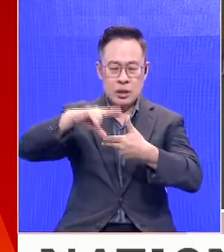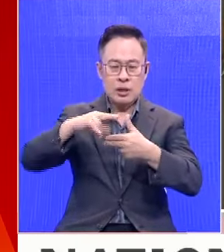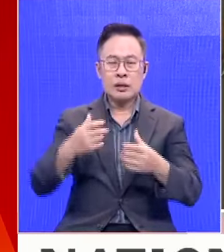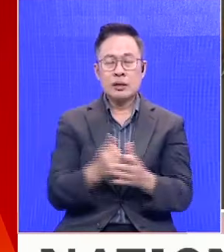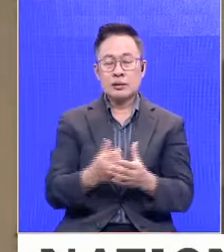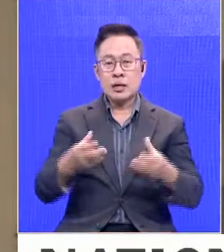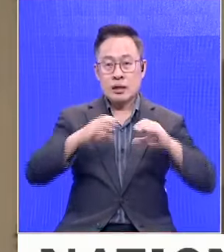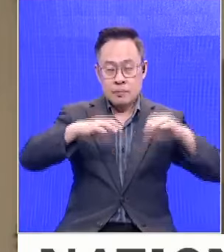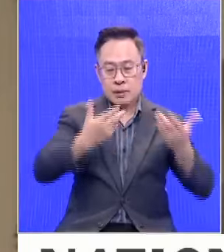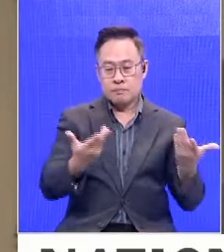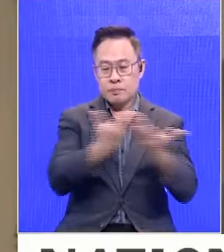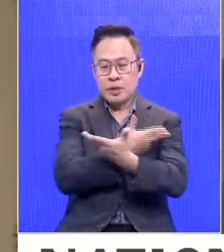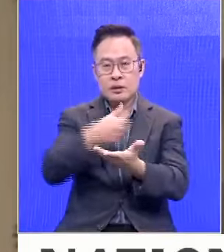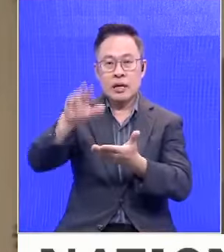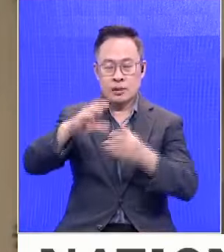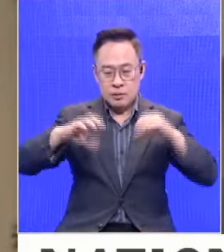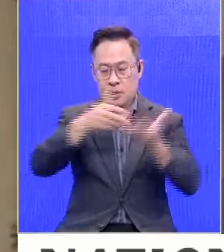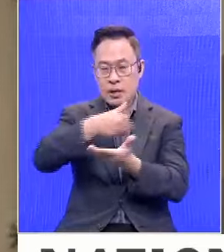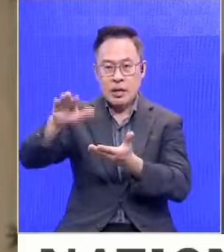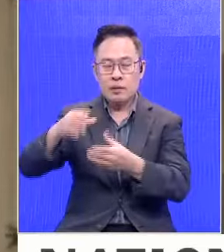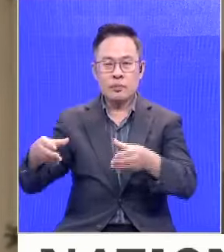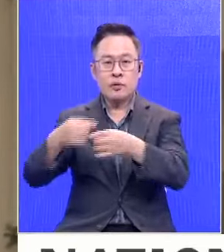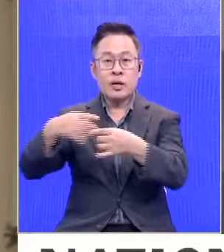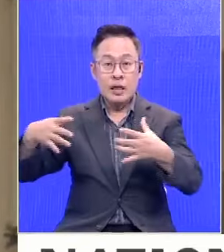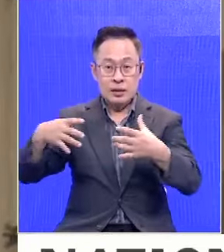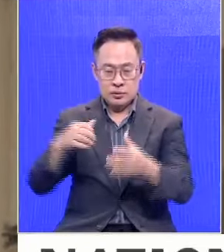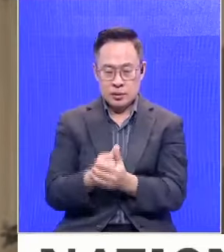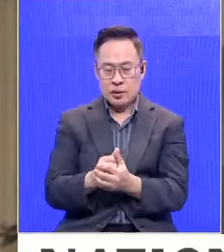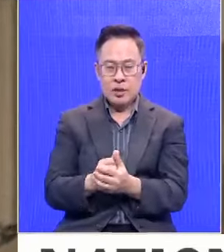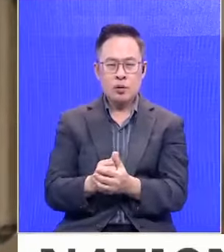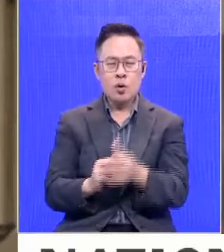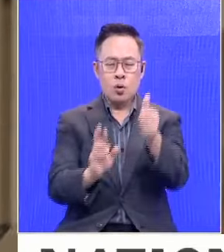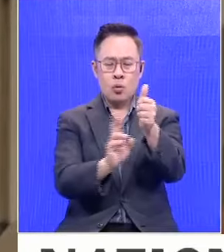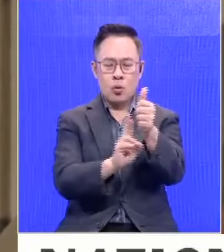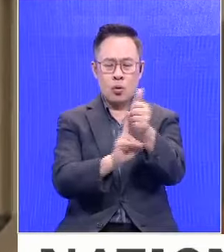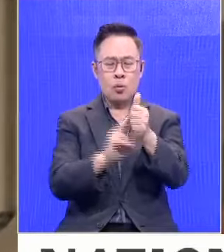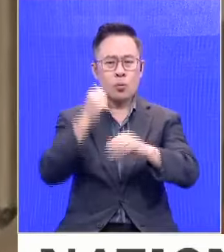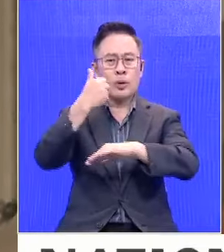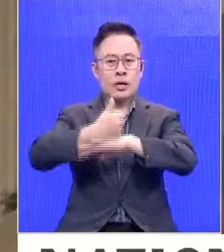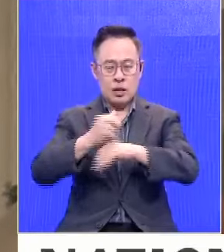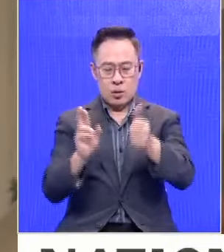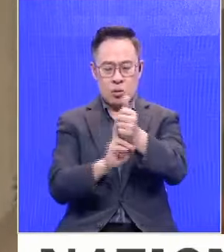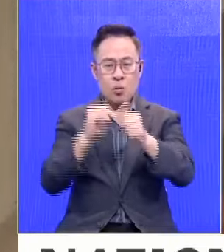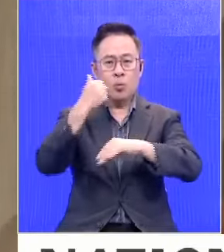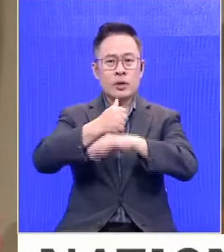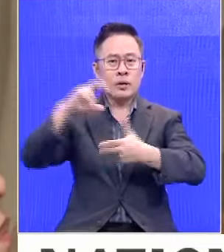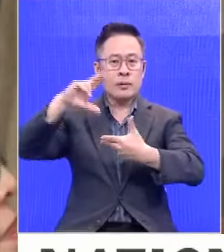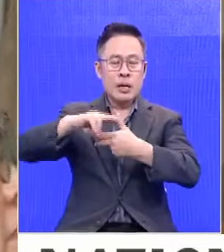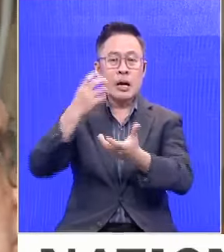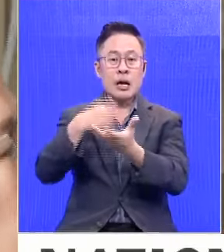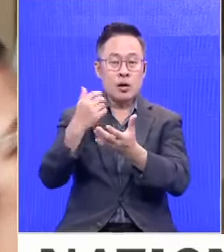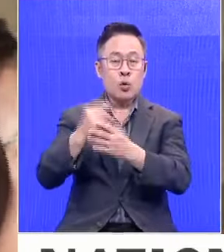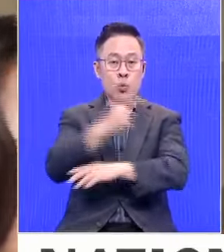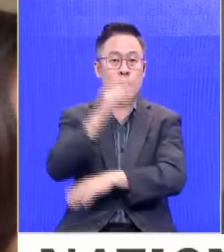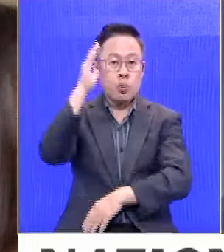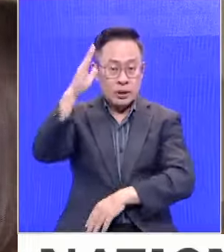านคือเขาบอกว่าอะไรนะ10ตุลาคม7โมงจะเป็นจุดเริ่มต้นรัฐบาลอาจจะถึงขั้นล่มสลาย พรุ่งนี้แล้วนะคุณ